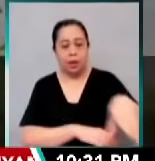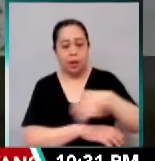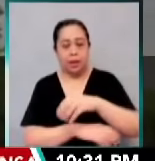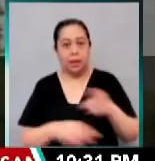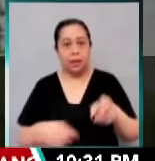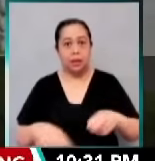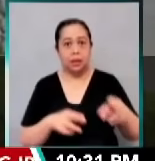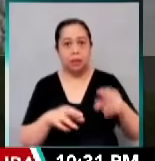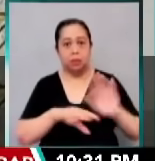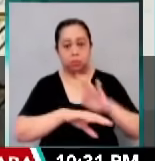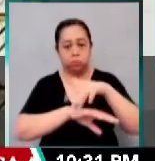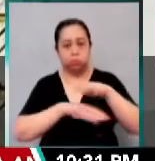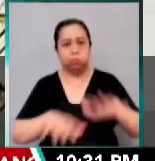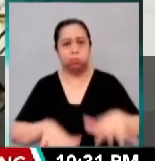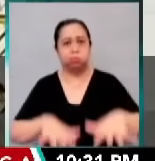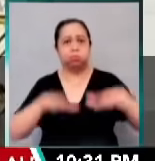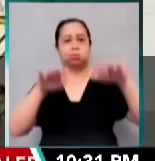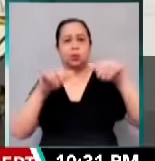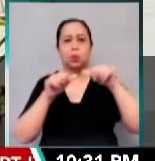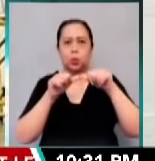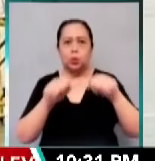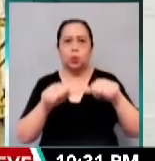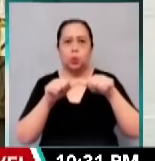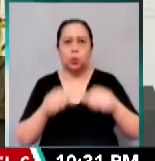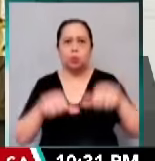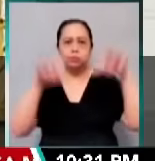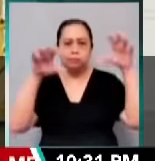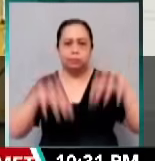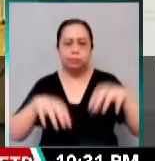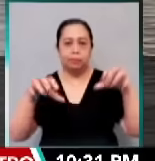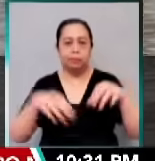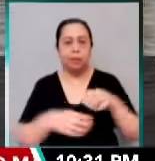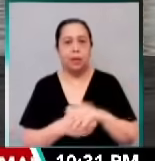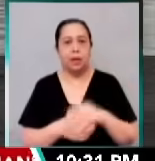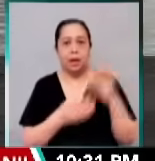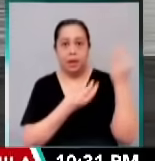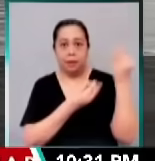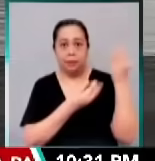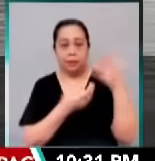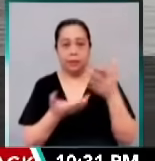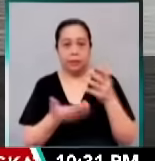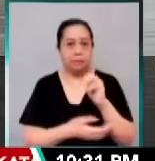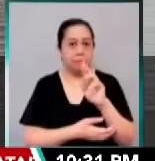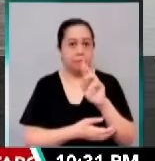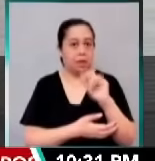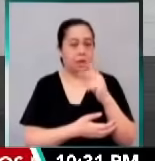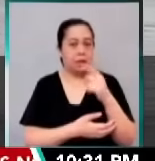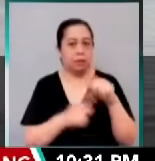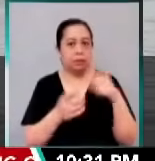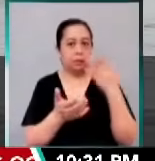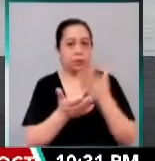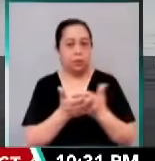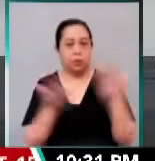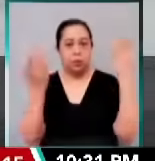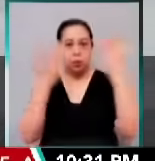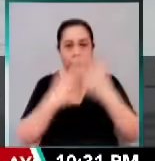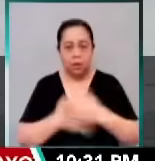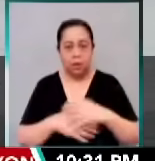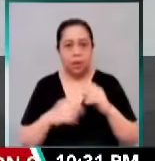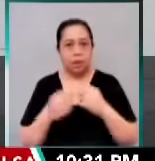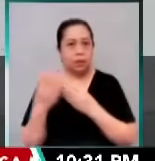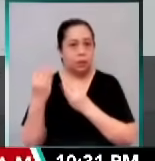sa tuloy-tuloy na pag-ulan. Ang latest sa Bagyong Maring na posibleng mag-landfall ngayong gabi at latest storm